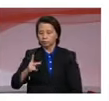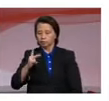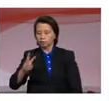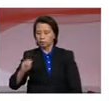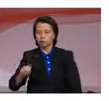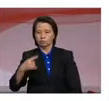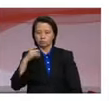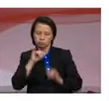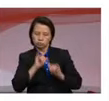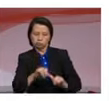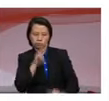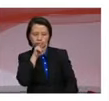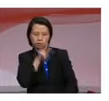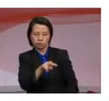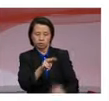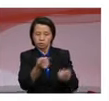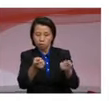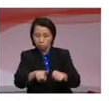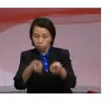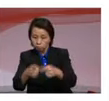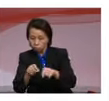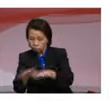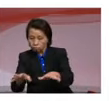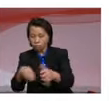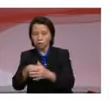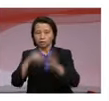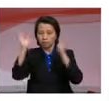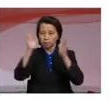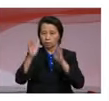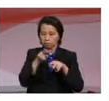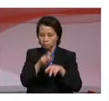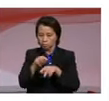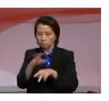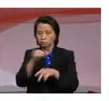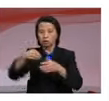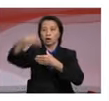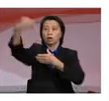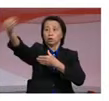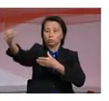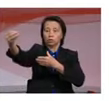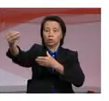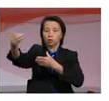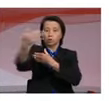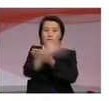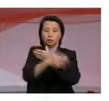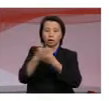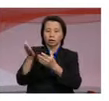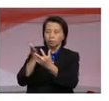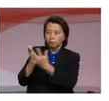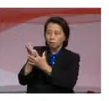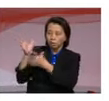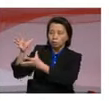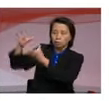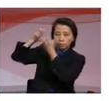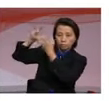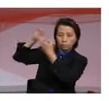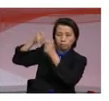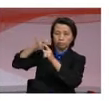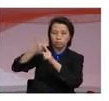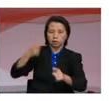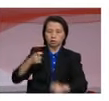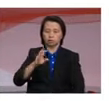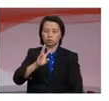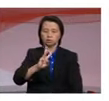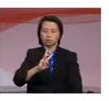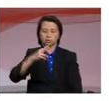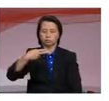terus memantau perkembangan kejadian jangkitan dalam negara dan juga luar negara melalui maklumat yang diperolehi daripada pihak